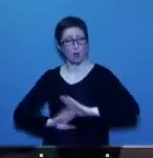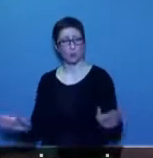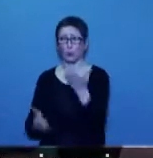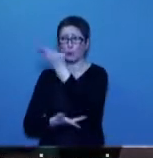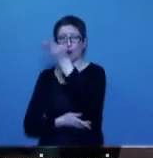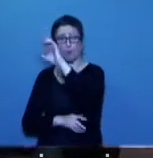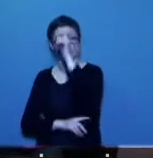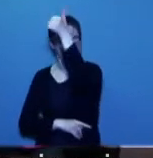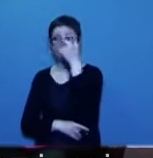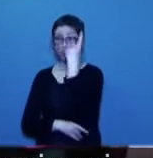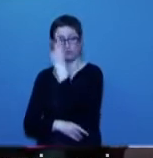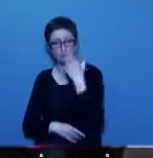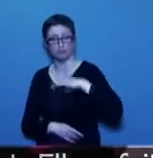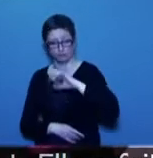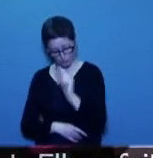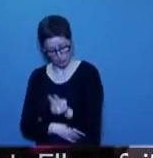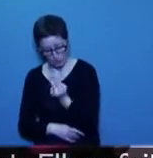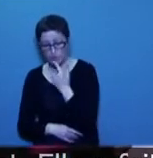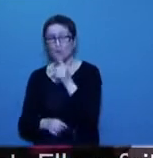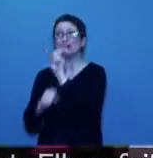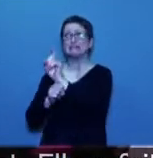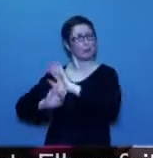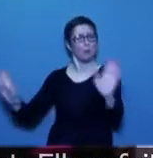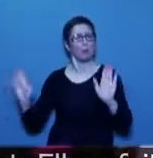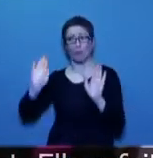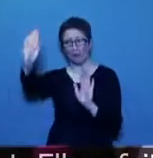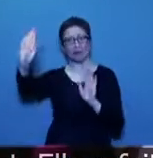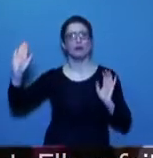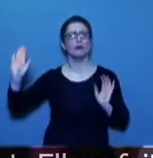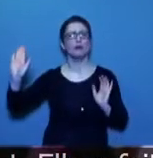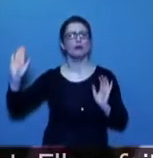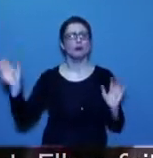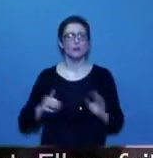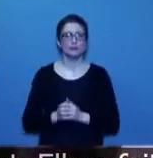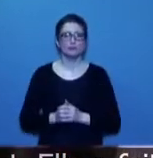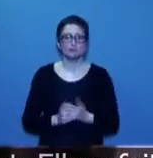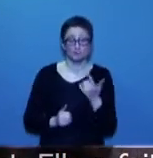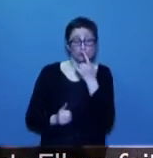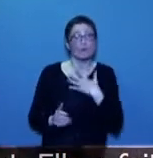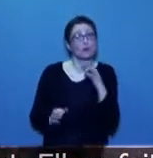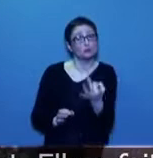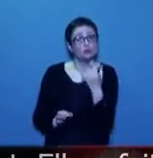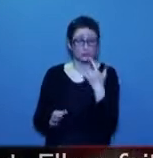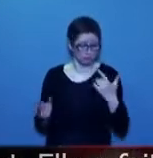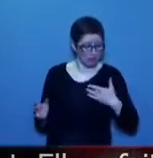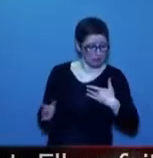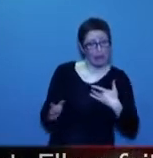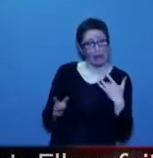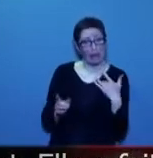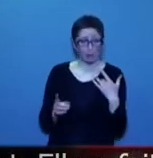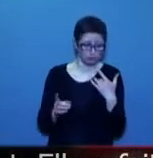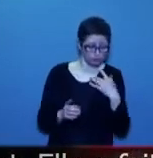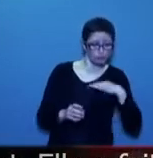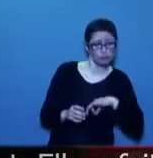leur intérêt. Et je ne leur reproche pas. Je crois que nous avons des intérêts communs. Nous, les Français, nous